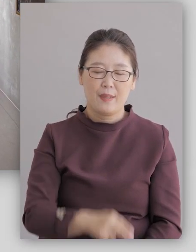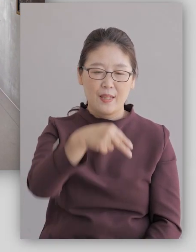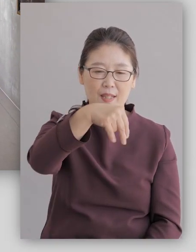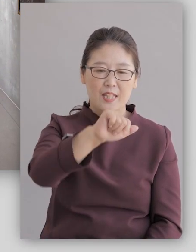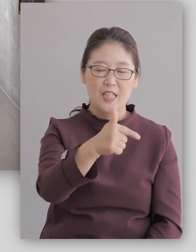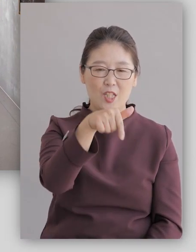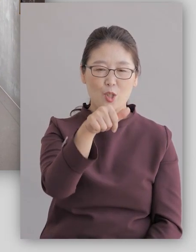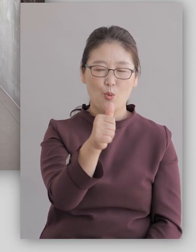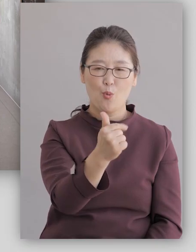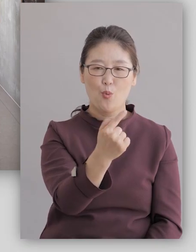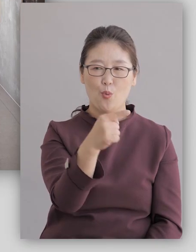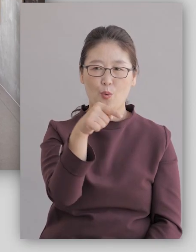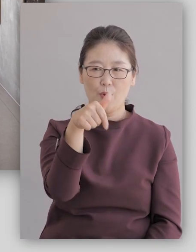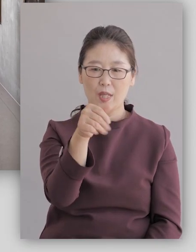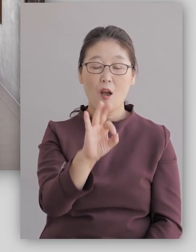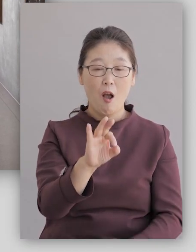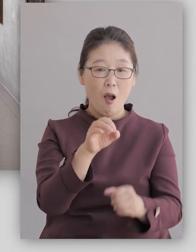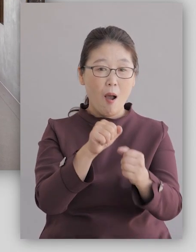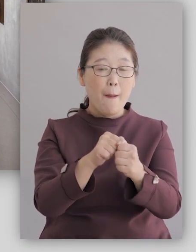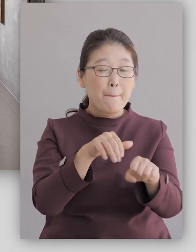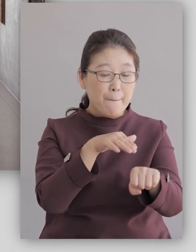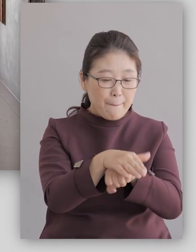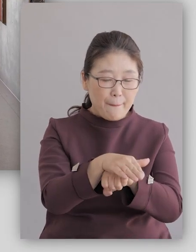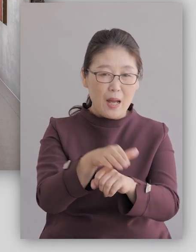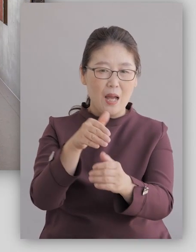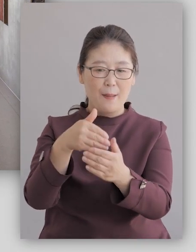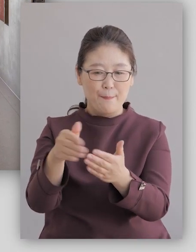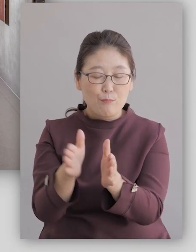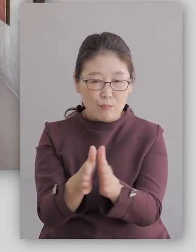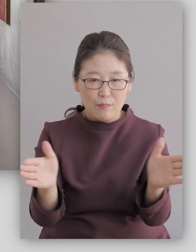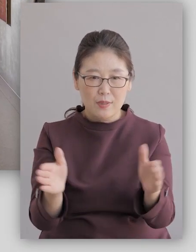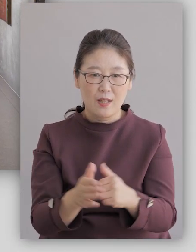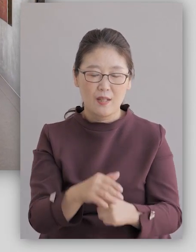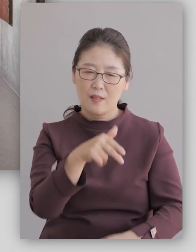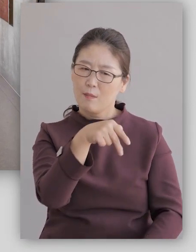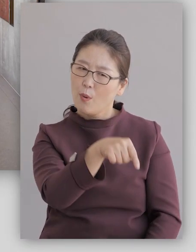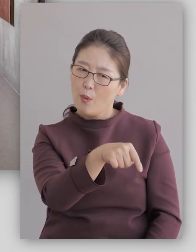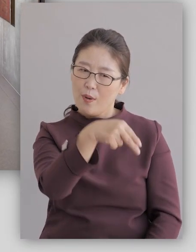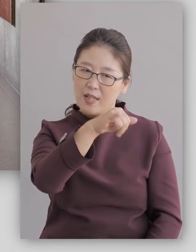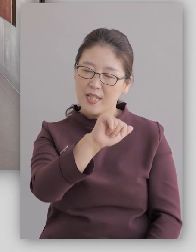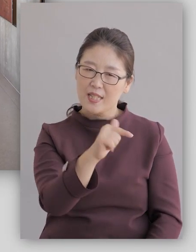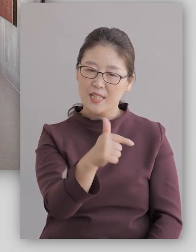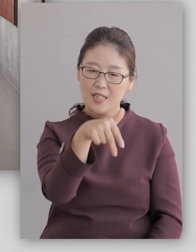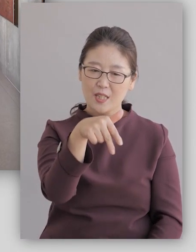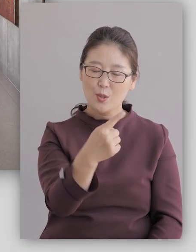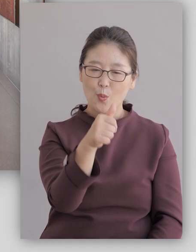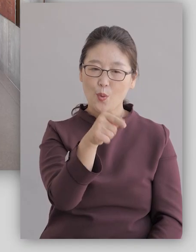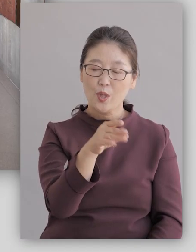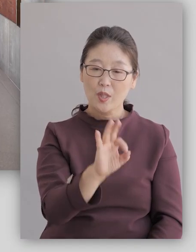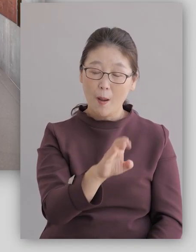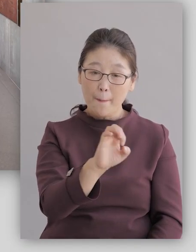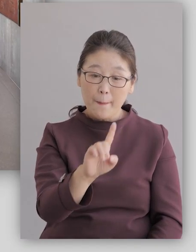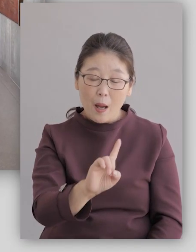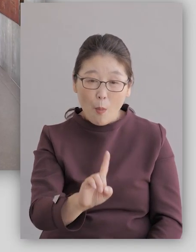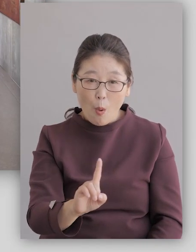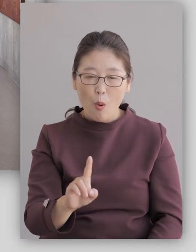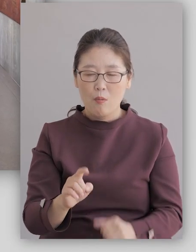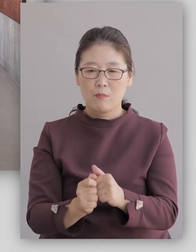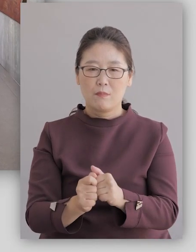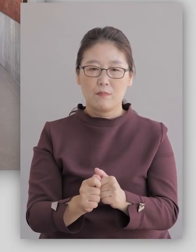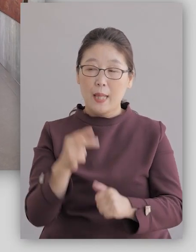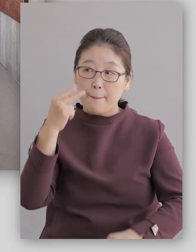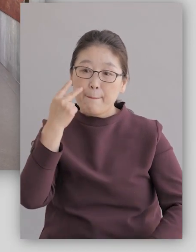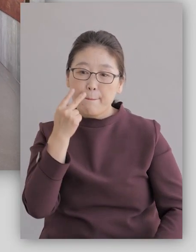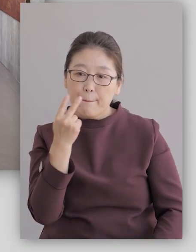신조형파라고 하는 추상미술이 시작이 되었습니다. 신조형파에 대해서 이제 얘기를 하자면 시각예술 체계가 완전히